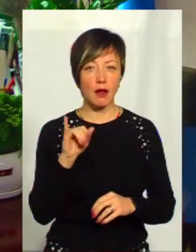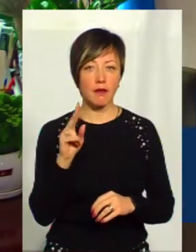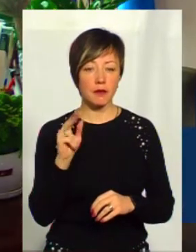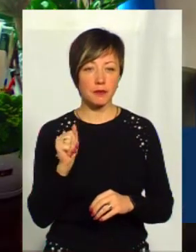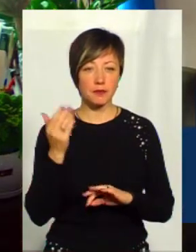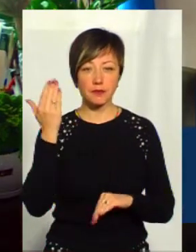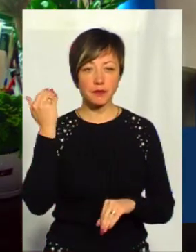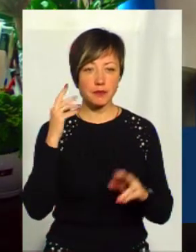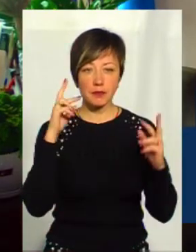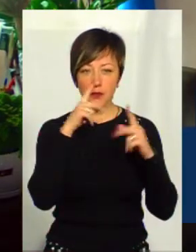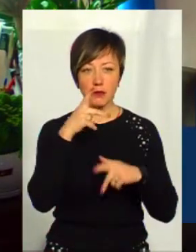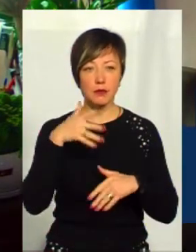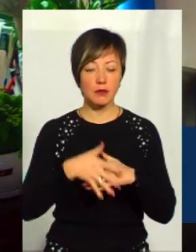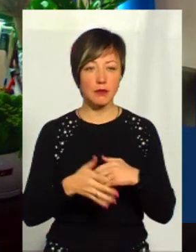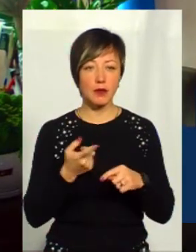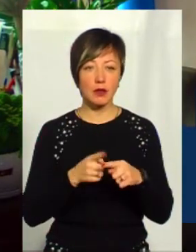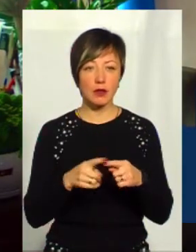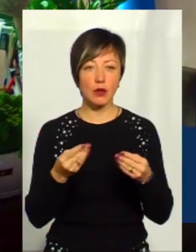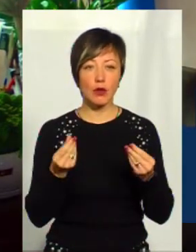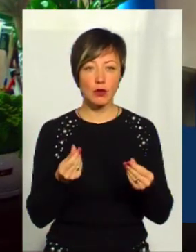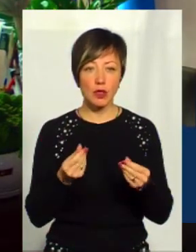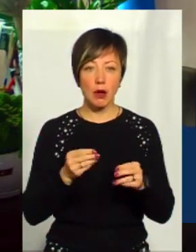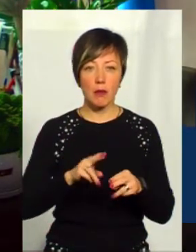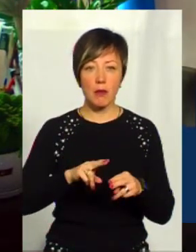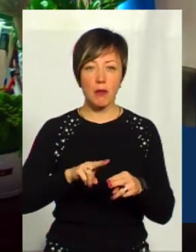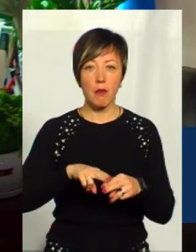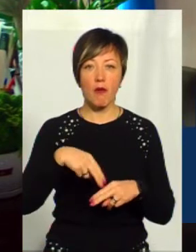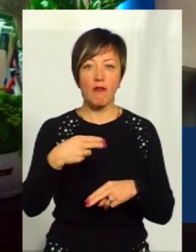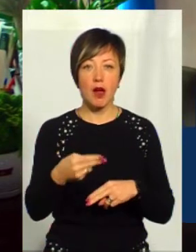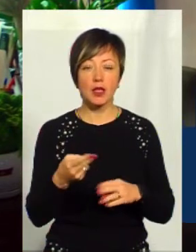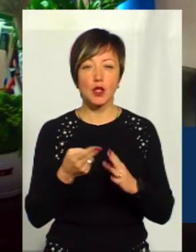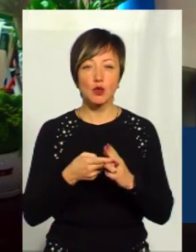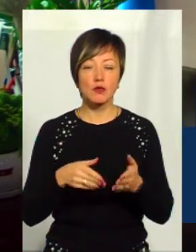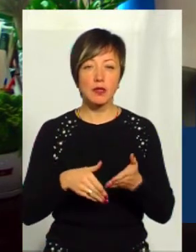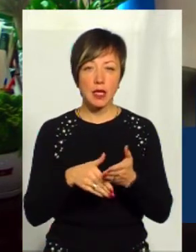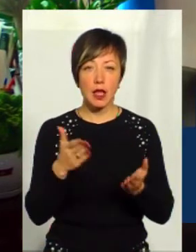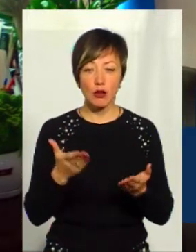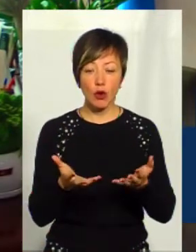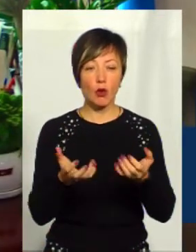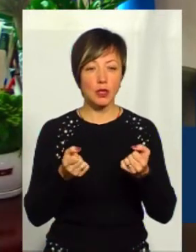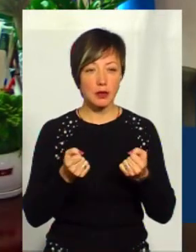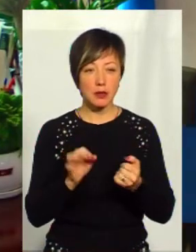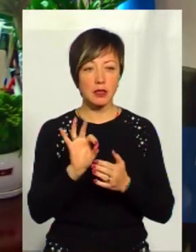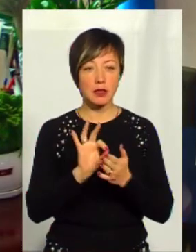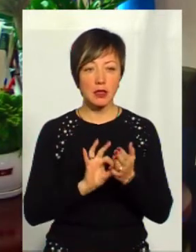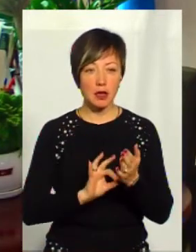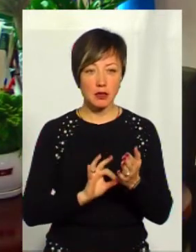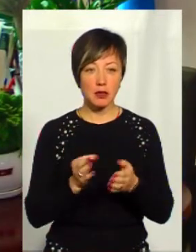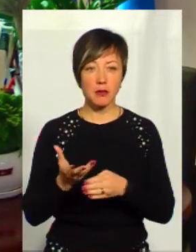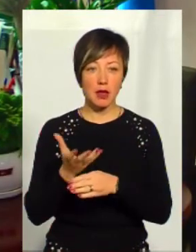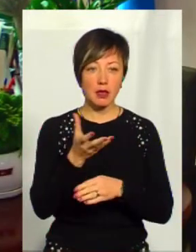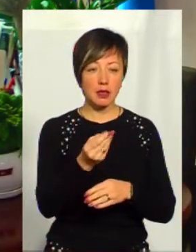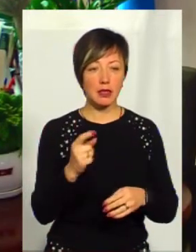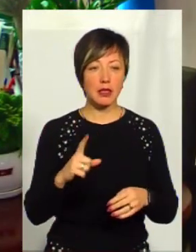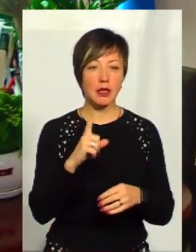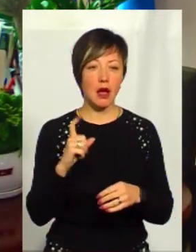тоді неправильно зрозумів, що ці кошти монетизація субсидії, що якщо їх отримати, їх треба одразу нести і платити